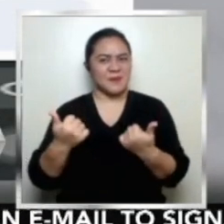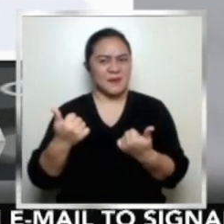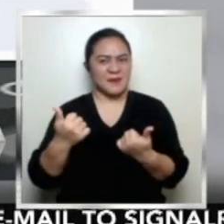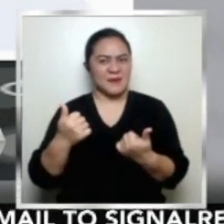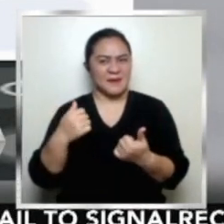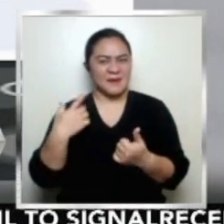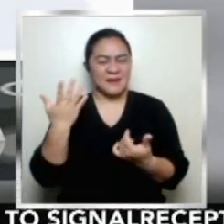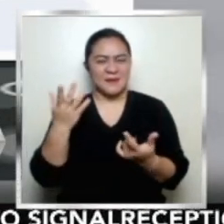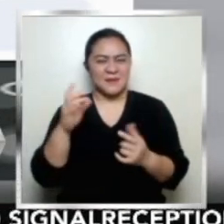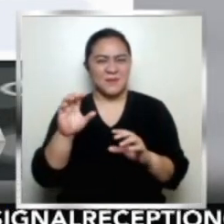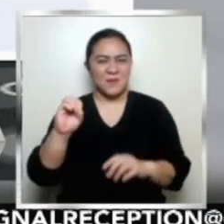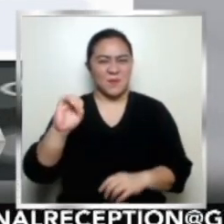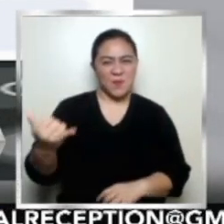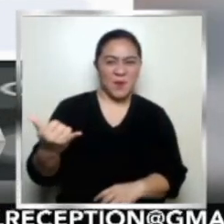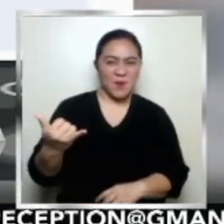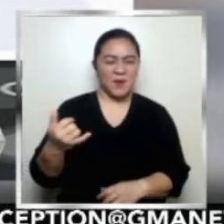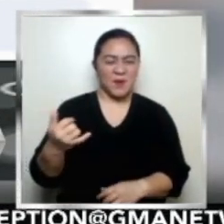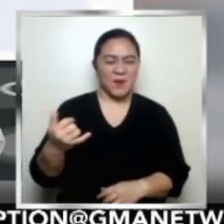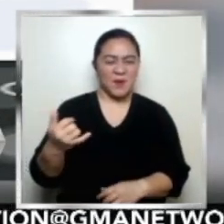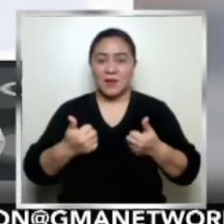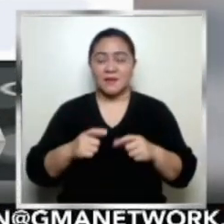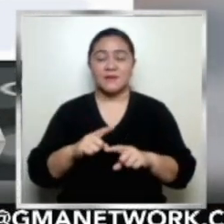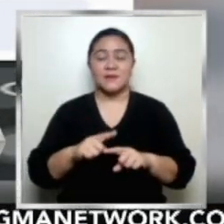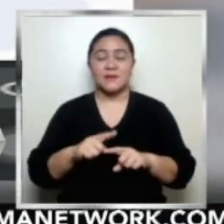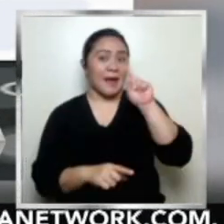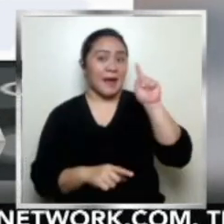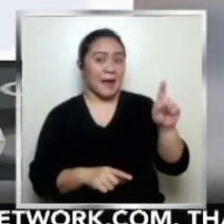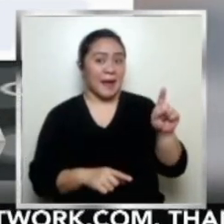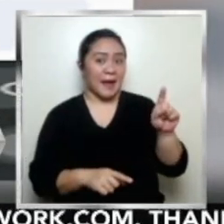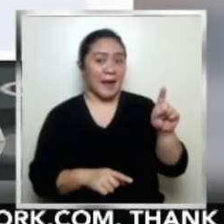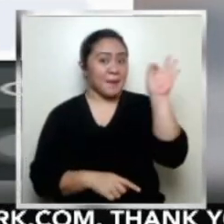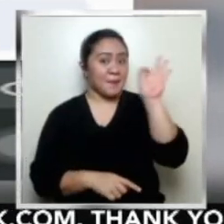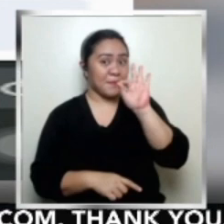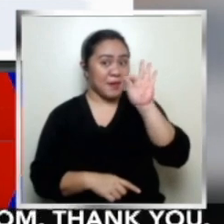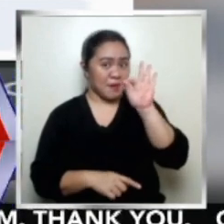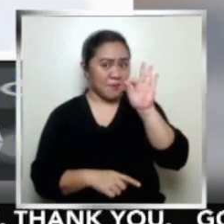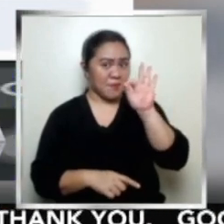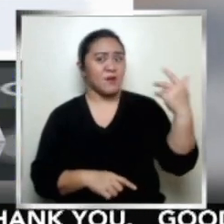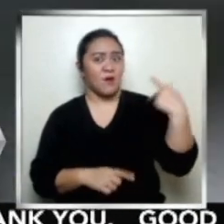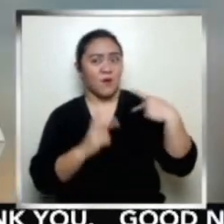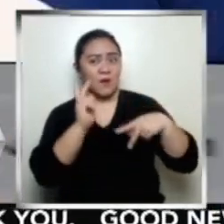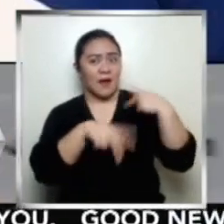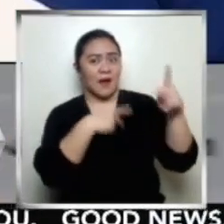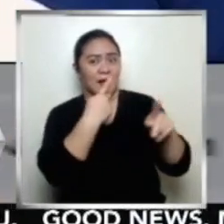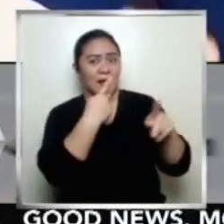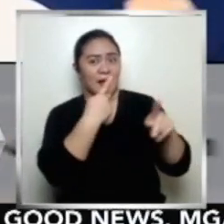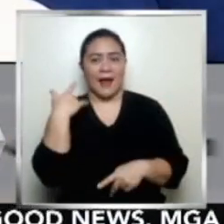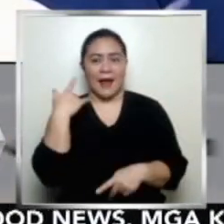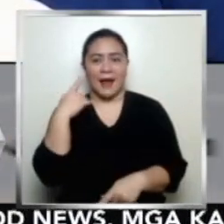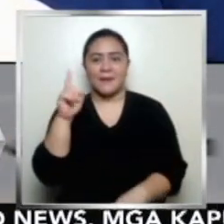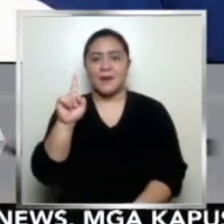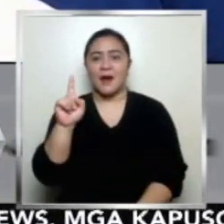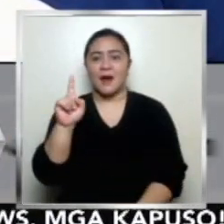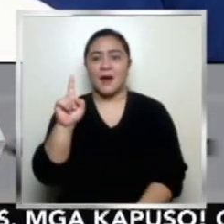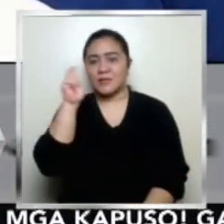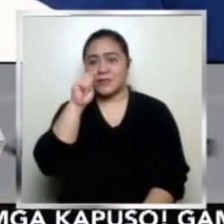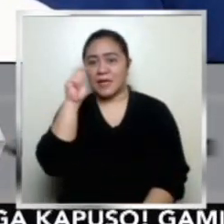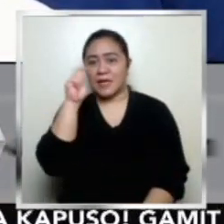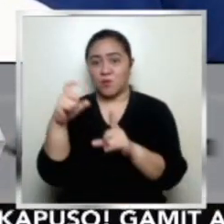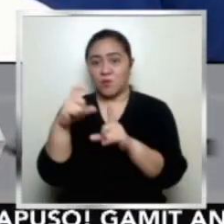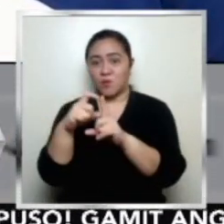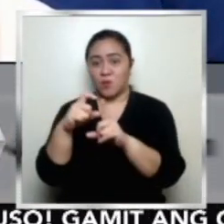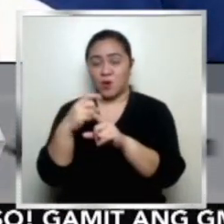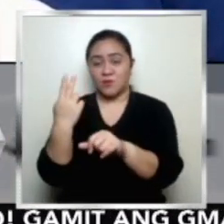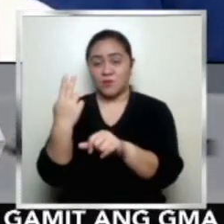itong sariling atin. Ang salto, kung saan mga salitang Tagalog ang huhulaan. Akala ko lang kasi nung umpisa, yung sabihin